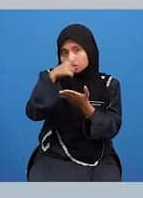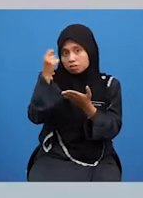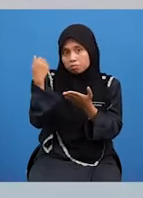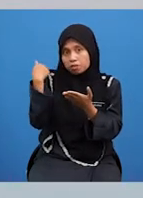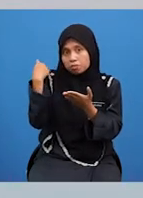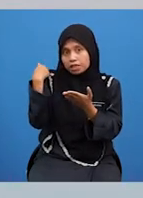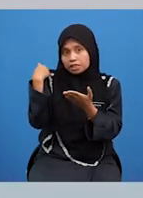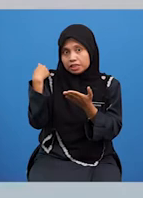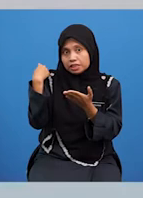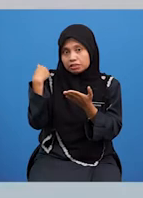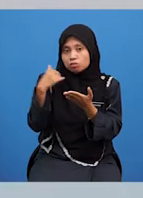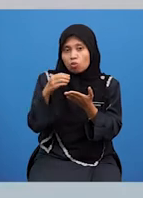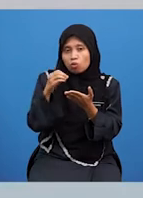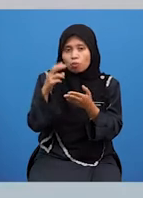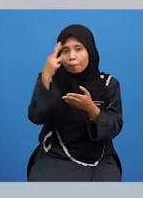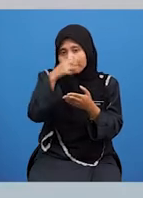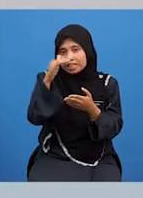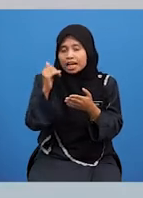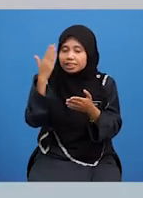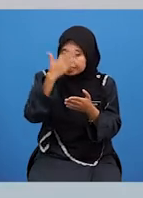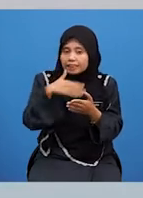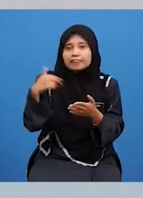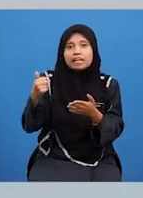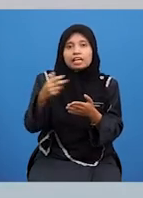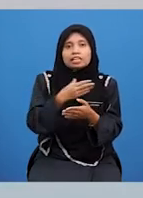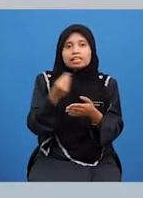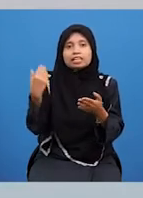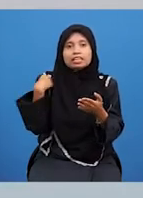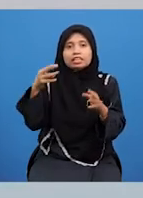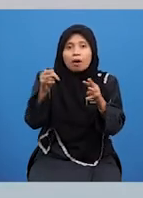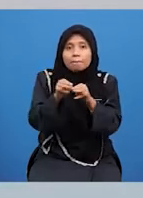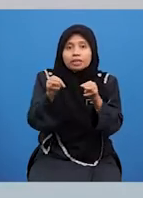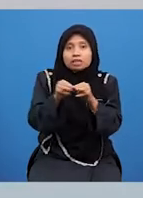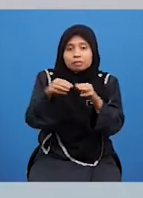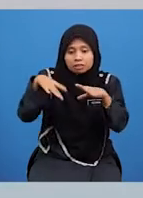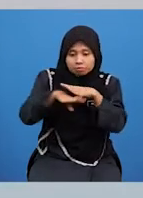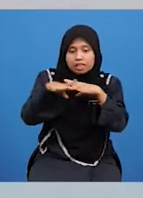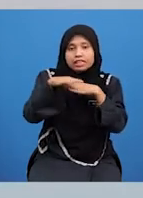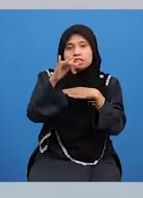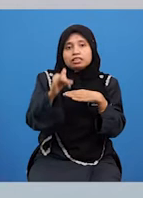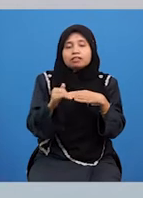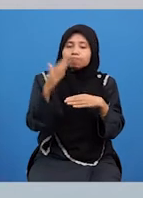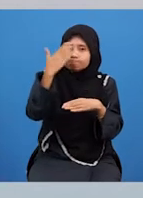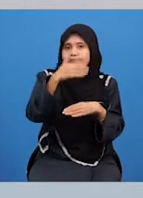rupa organik yang menarik dan mempunyai pelbagai jalinan yang unik.